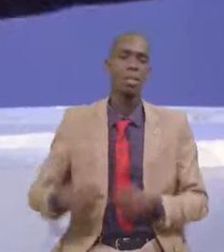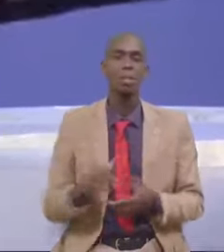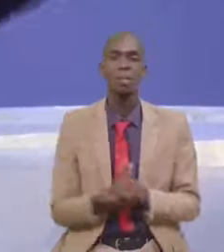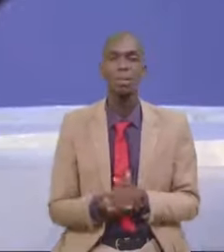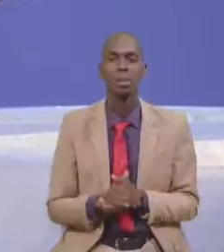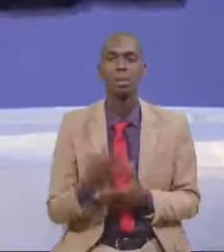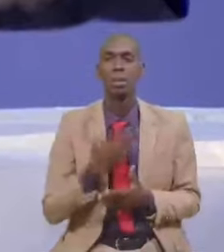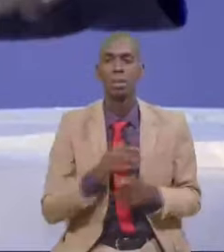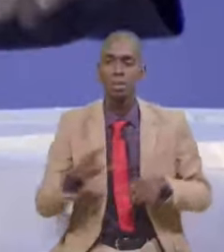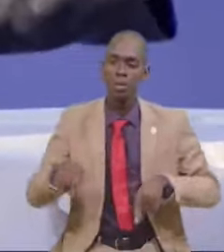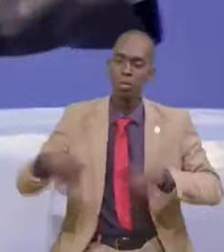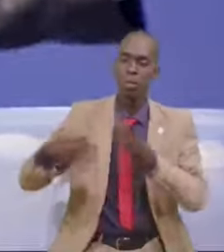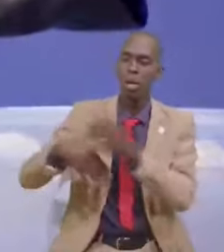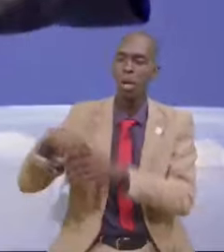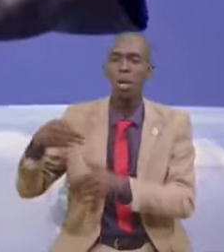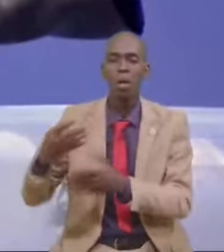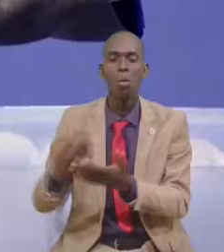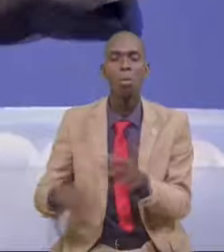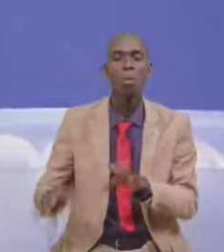Et il est allé se pendre.